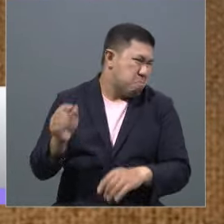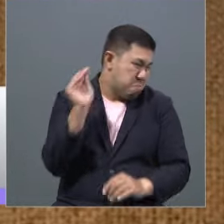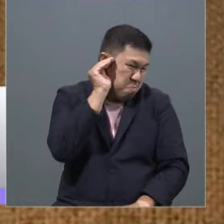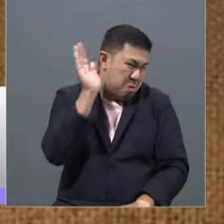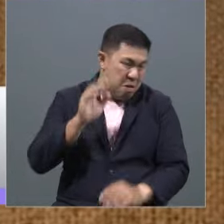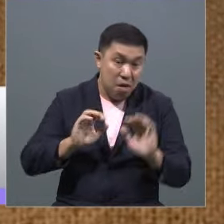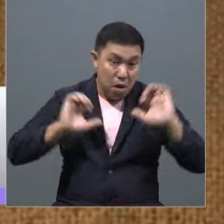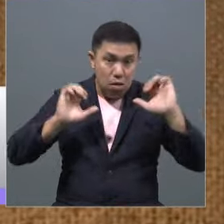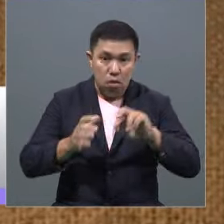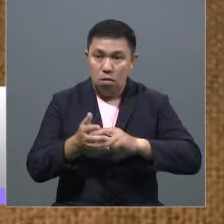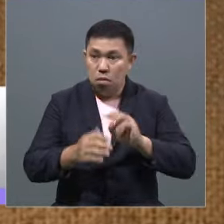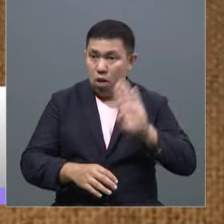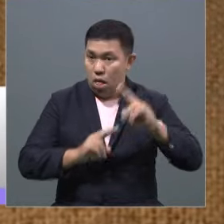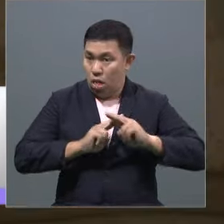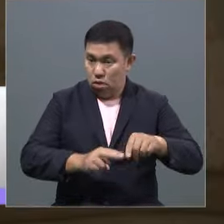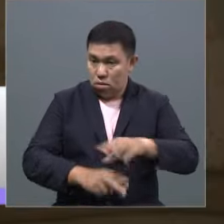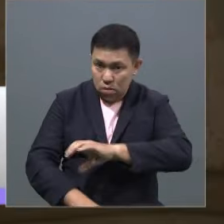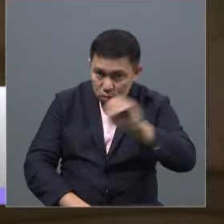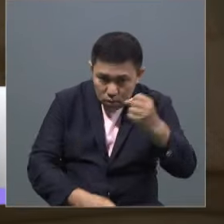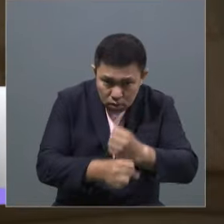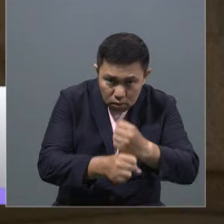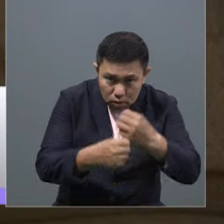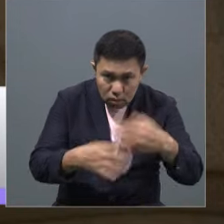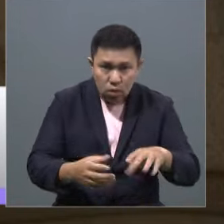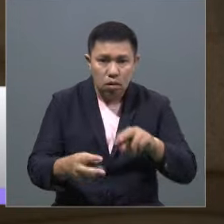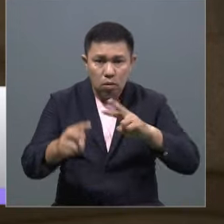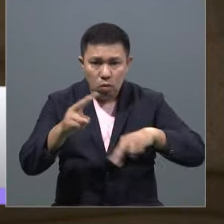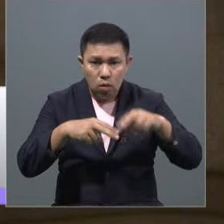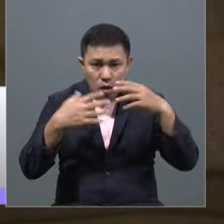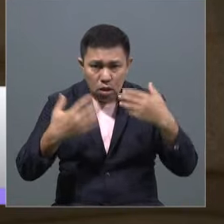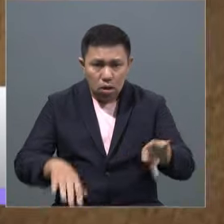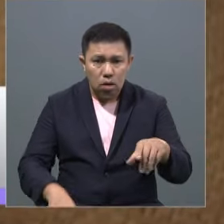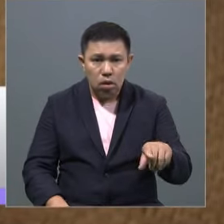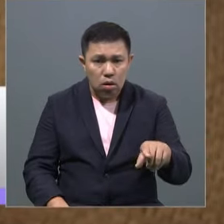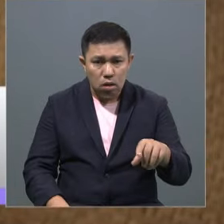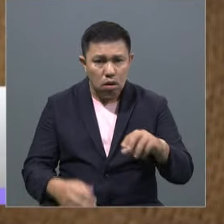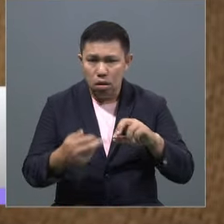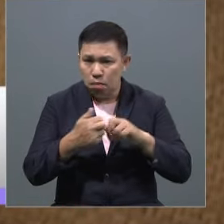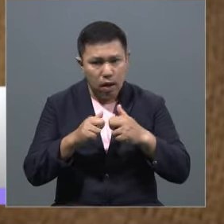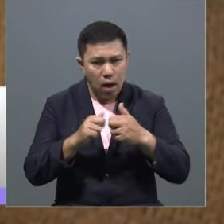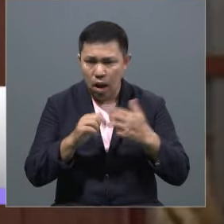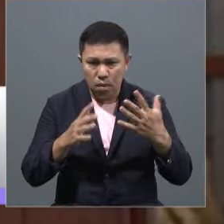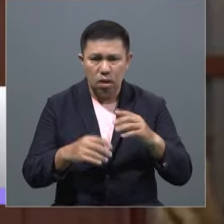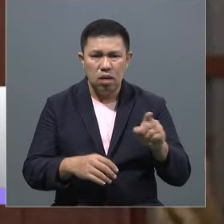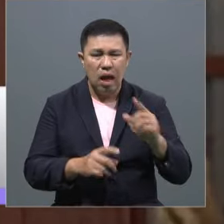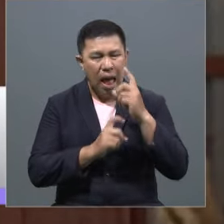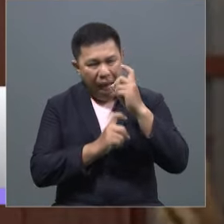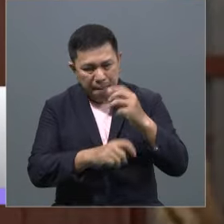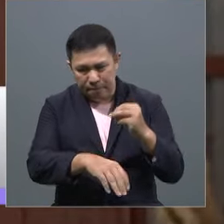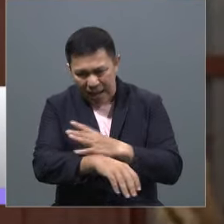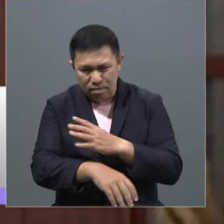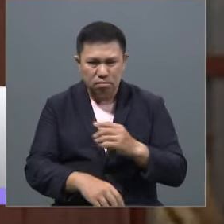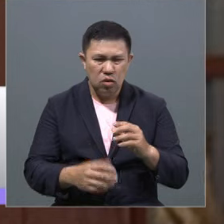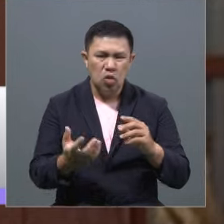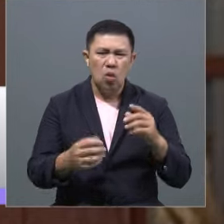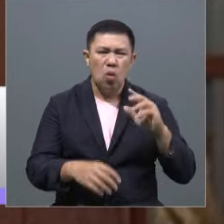มยแต่อันเนี้ยเอกชนเอาไปตรวจเองอ่ะแล้วผลก็ยังออกมาว่าตกลงมันไม่มีปัญหาทั้งศารก่อมะเร็งทั้งศารตกค้างจากการรม